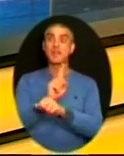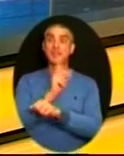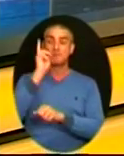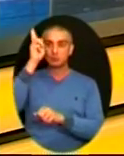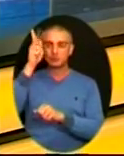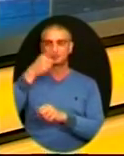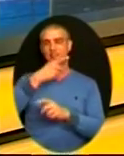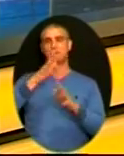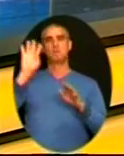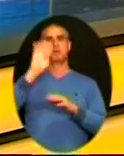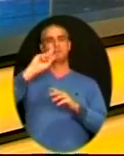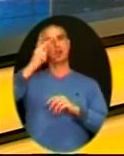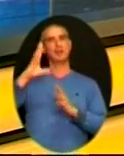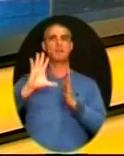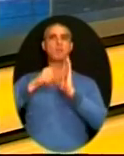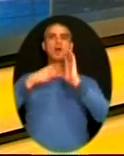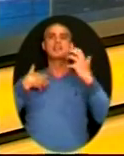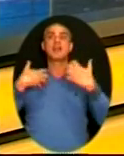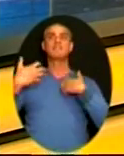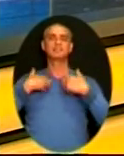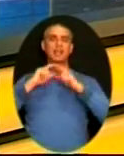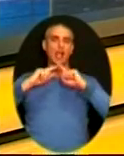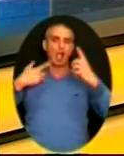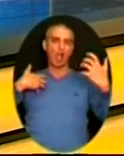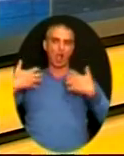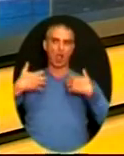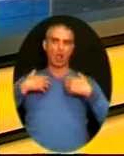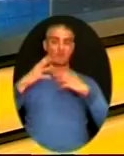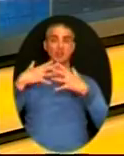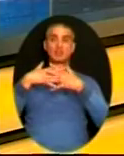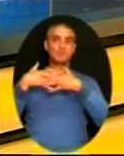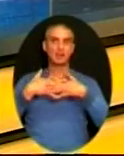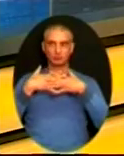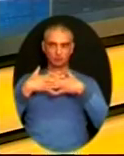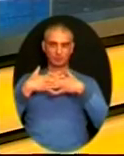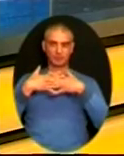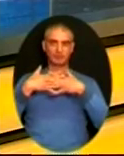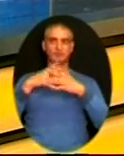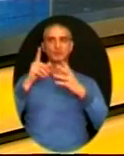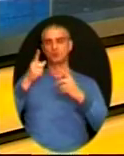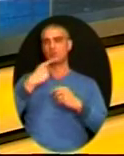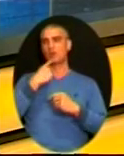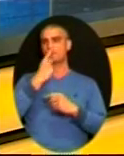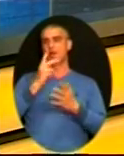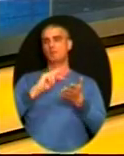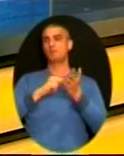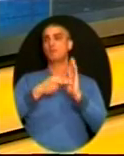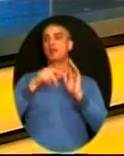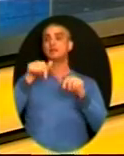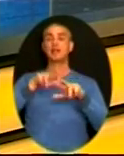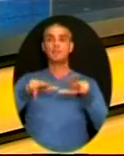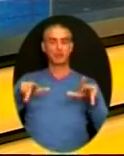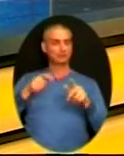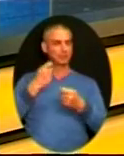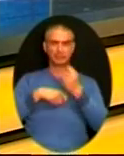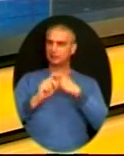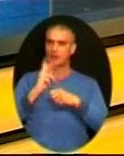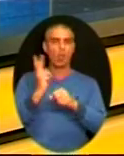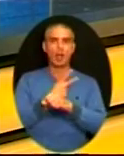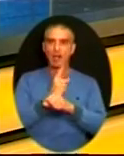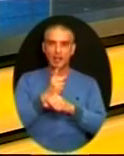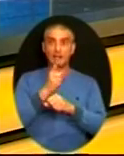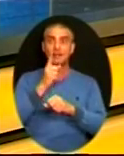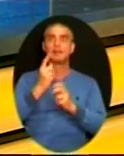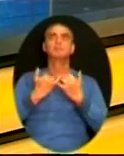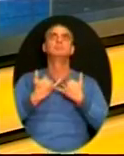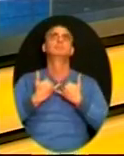ראש הממשלה נתניהו שוב גונב את ההצגה בשלל הופעותיו בארצות הברית. הוא משדר למערכת הפוליטית בארץ, העסקים לא רק כרגיל,